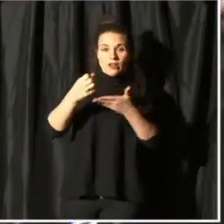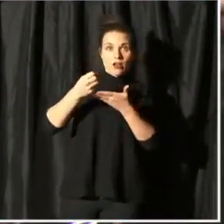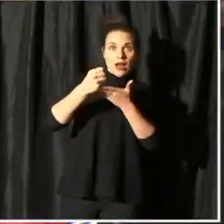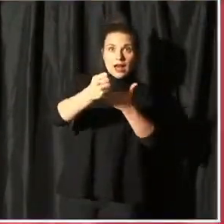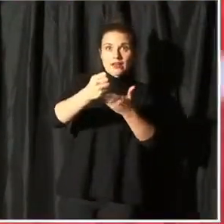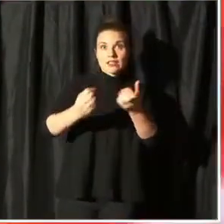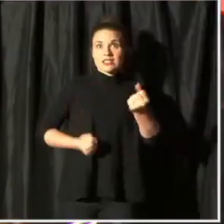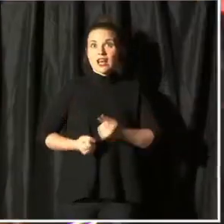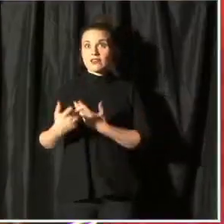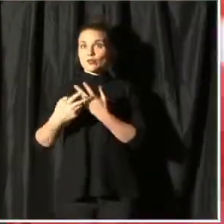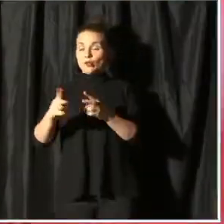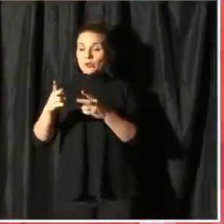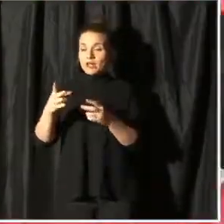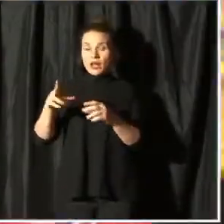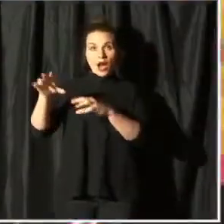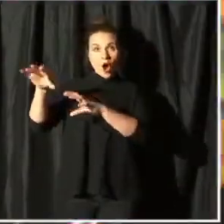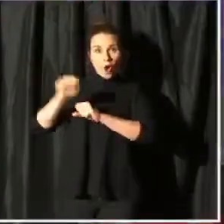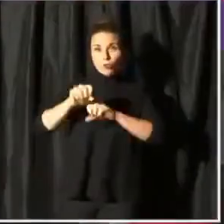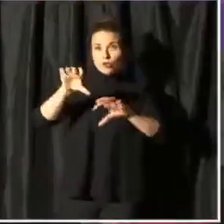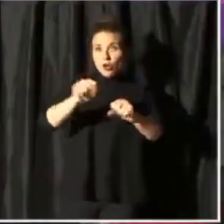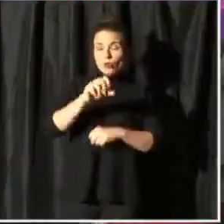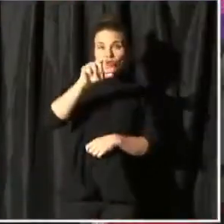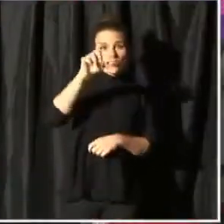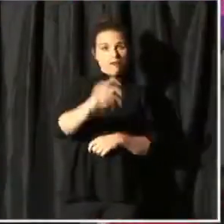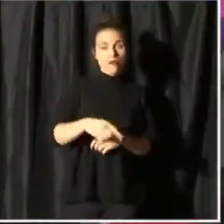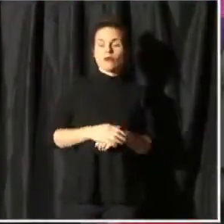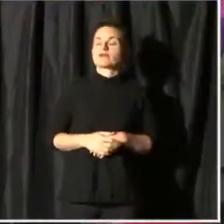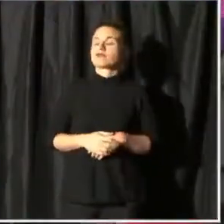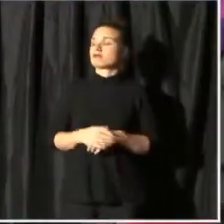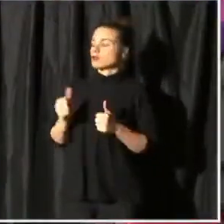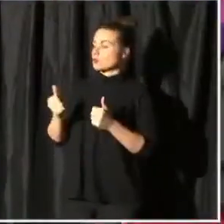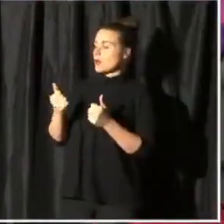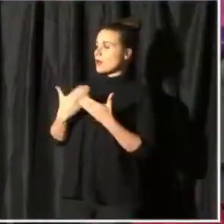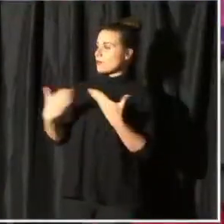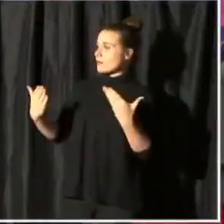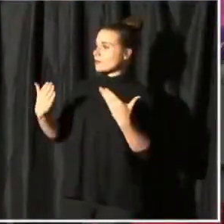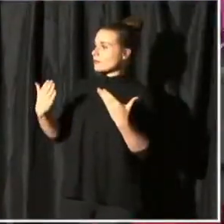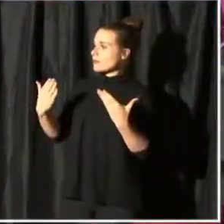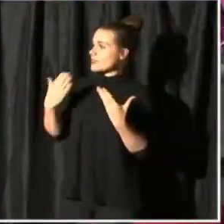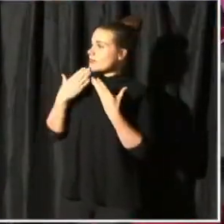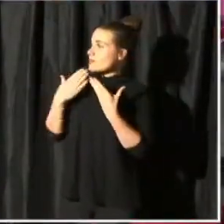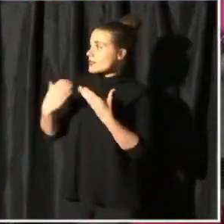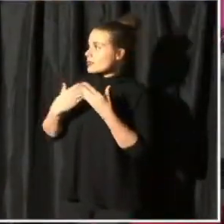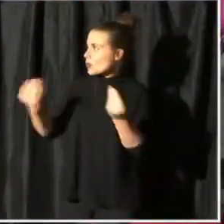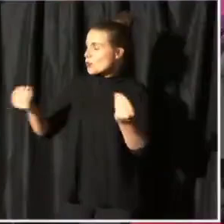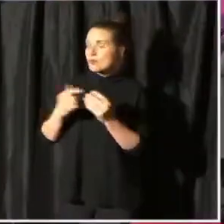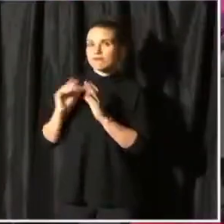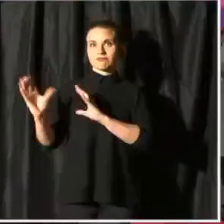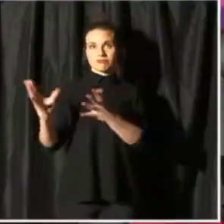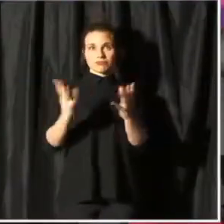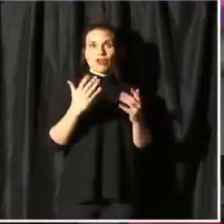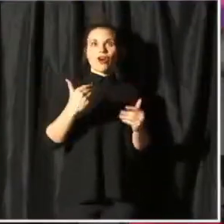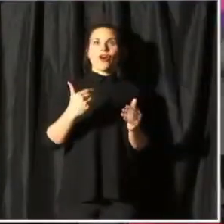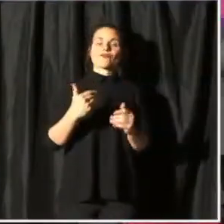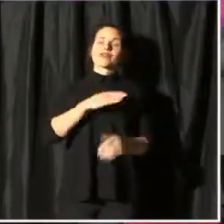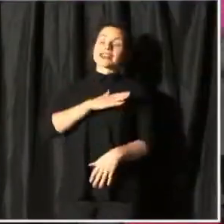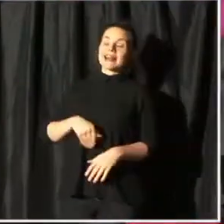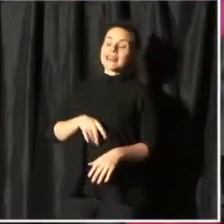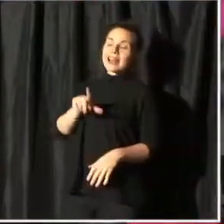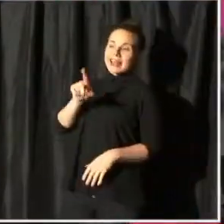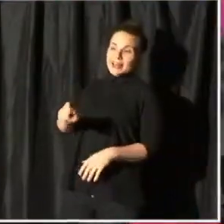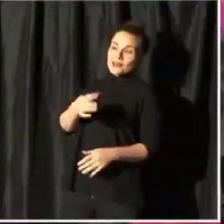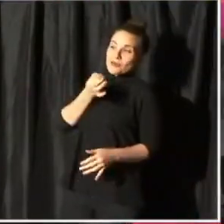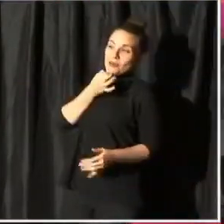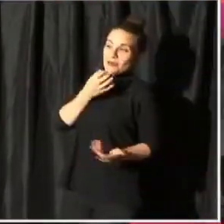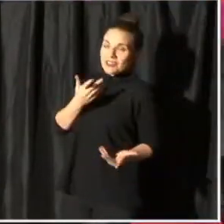merci merci beaucoup d'action et bars helmand une anarque question du coût qu'est ce que tu attends